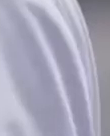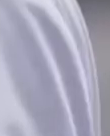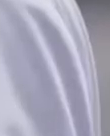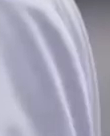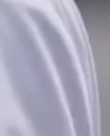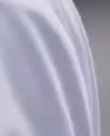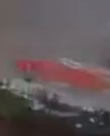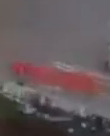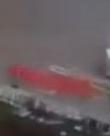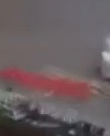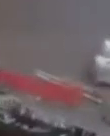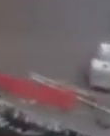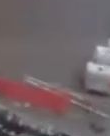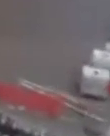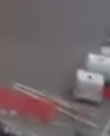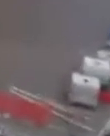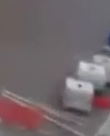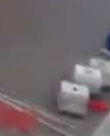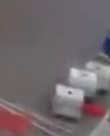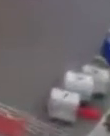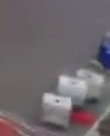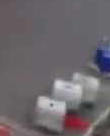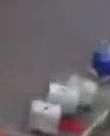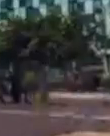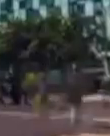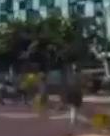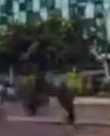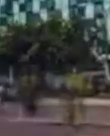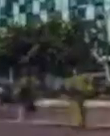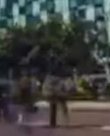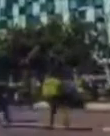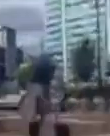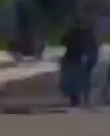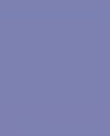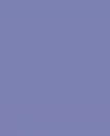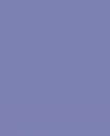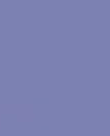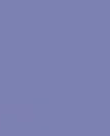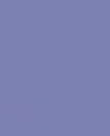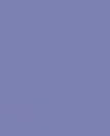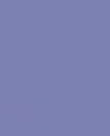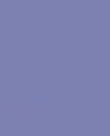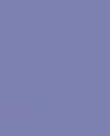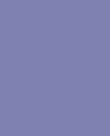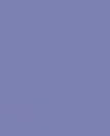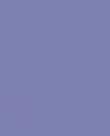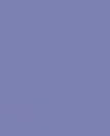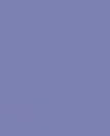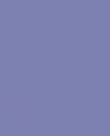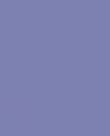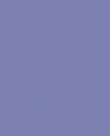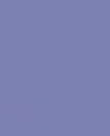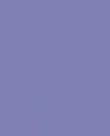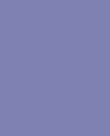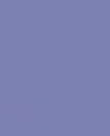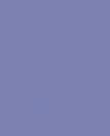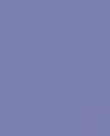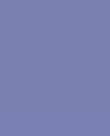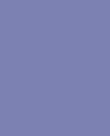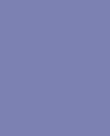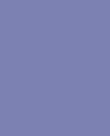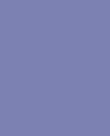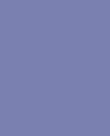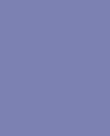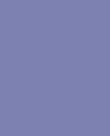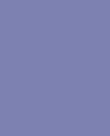funzionato la divisione di ieri tra governo e regioni non ha funzionato siamo alla vigilia di stanziamenti senza precedenti